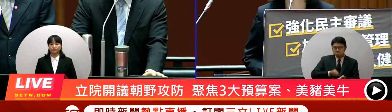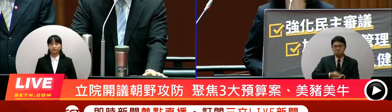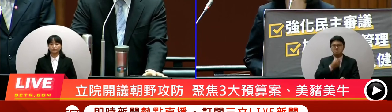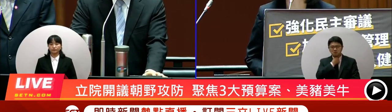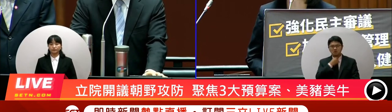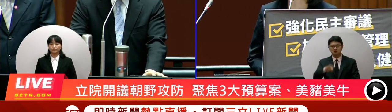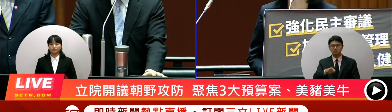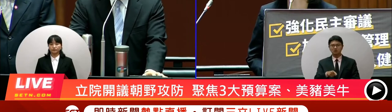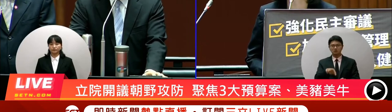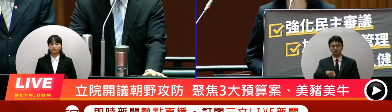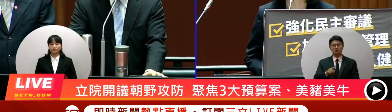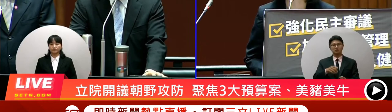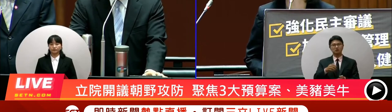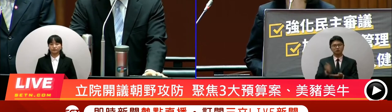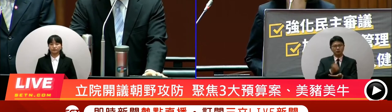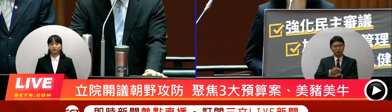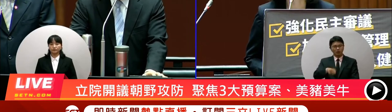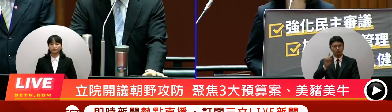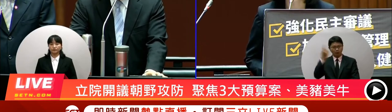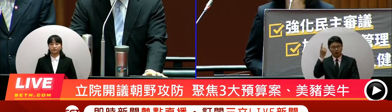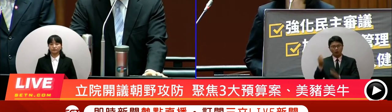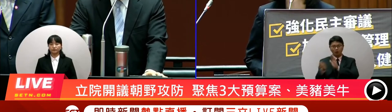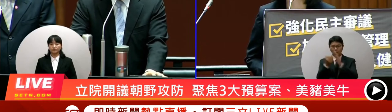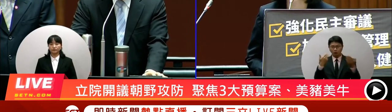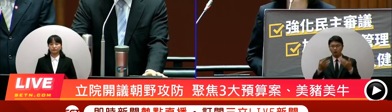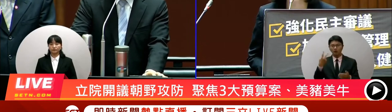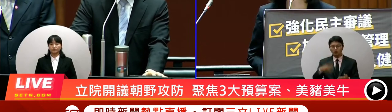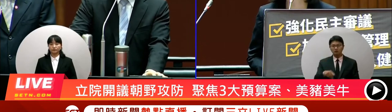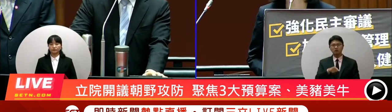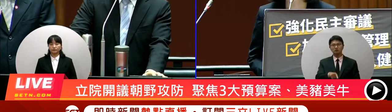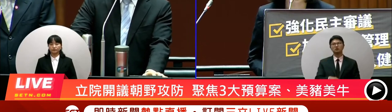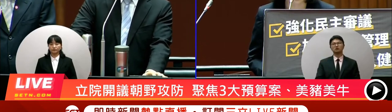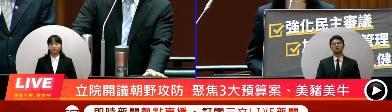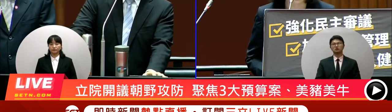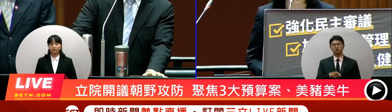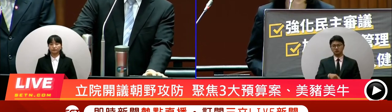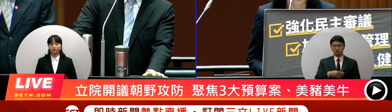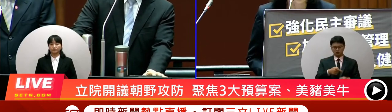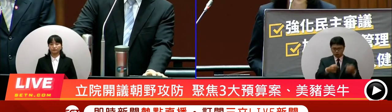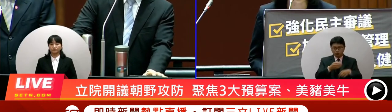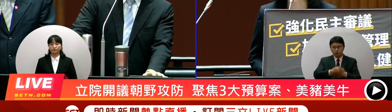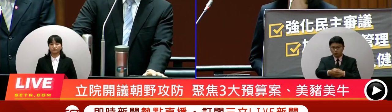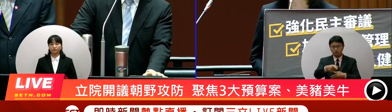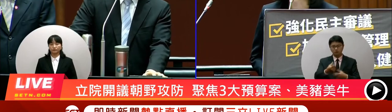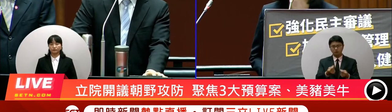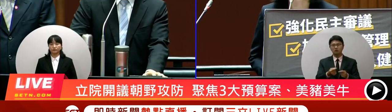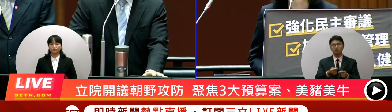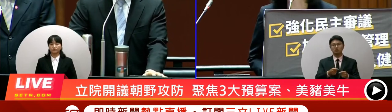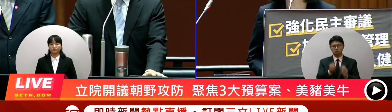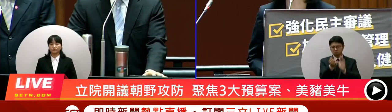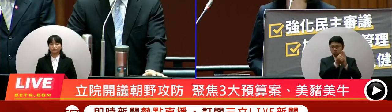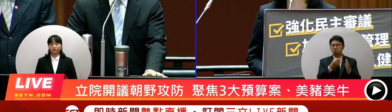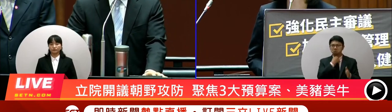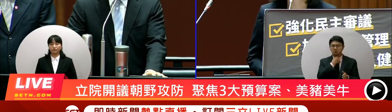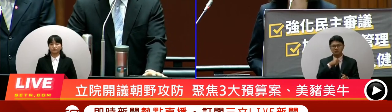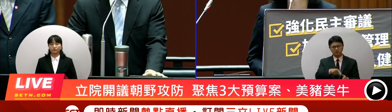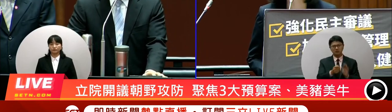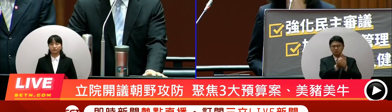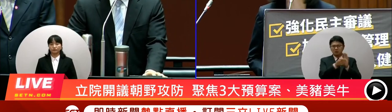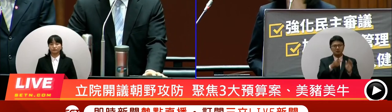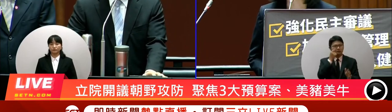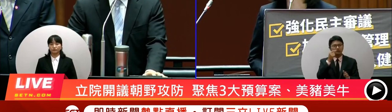示，未来原料上也要做标示。那我们很肯定也很支持这个严格把关的立场，但是在原料上做标示恐怕就有它的难度，